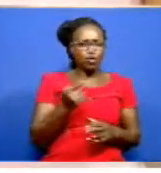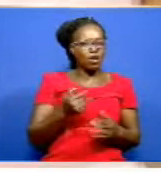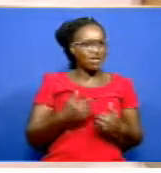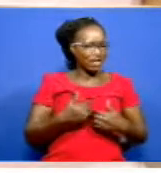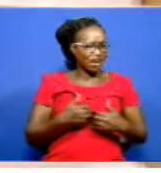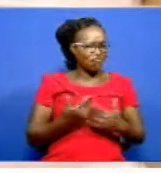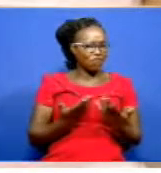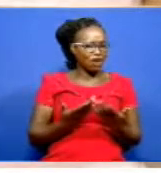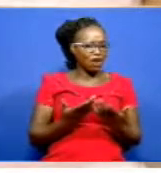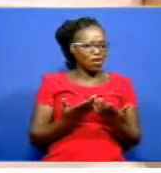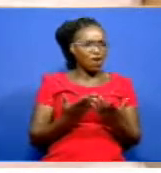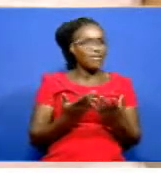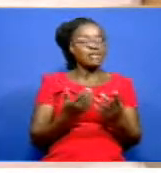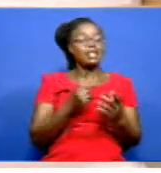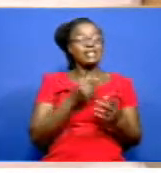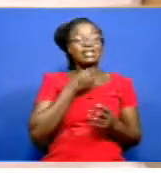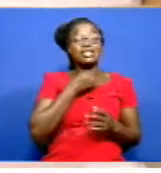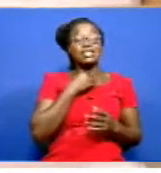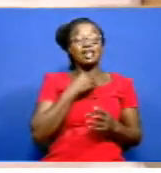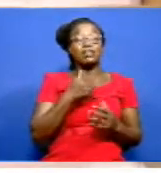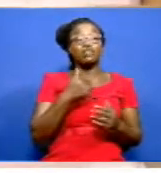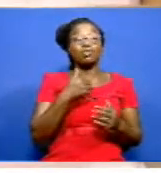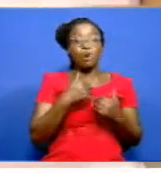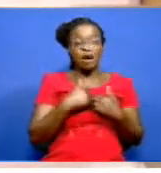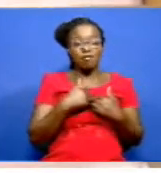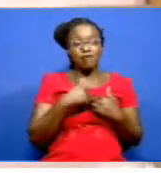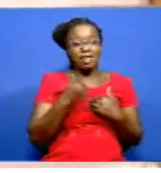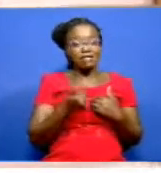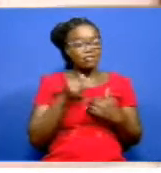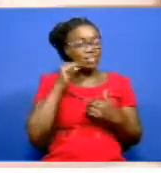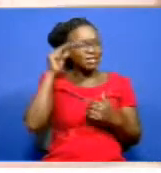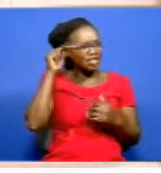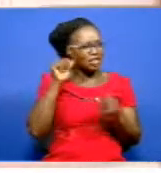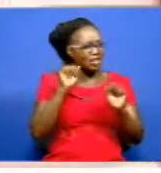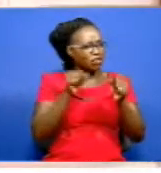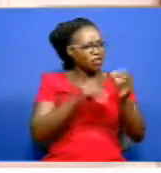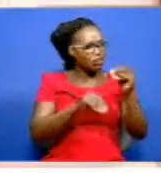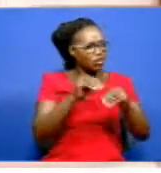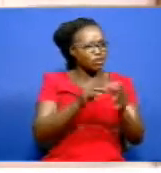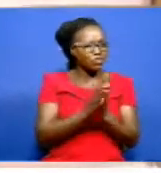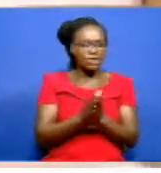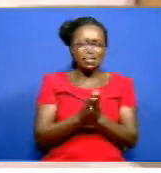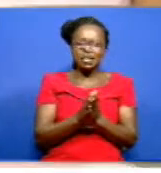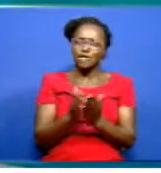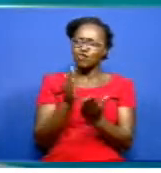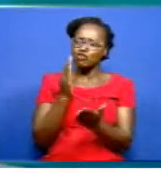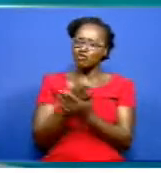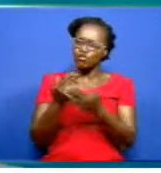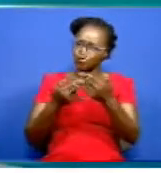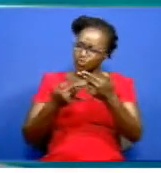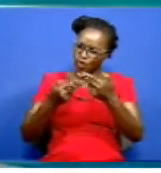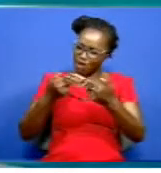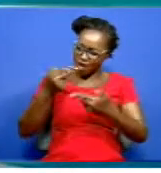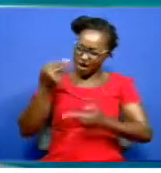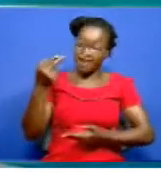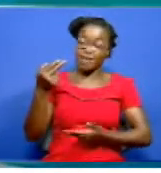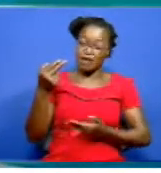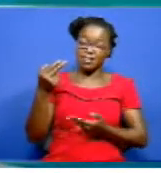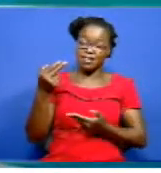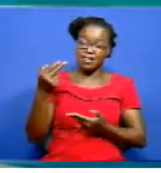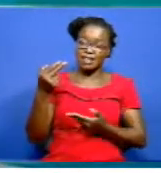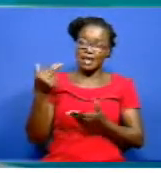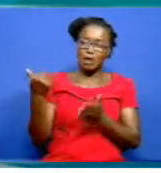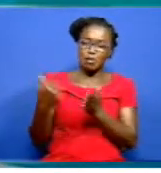hiyo. Je, hii pia inaweza kuchangia swala kama hili? Kwa ukubwa. Vile nimesema, zile